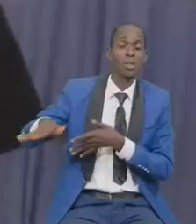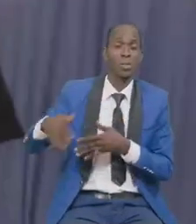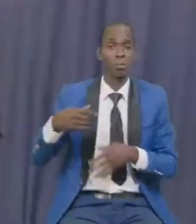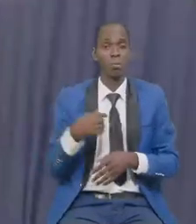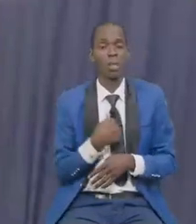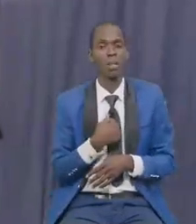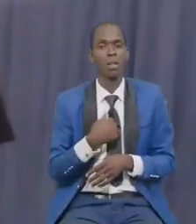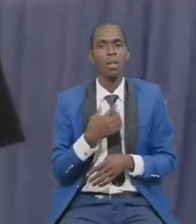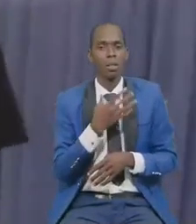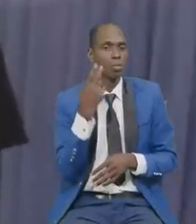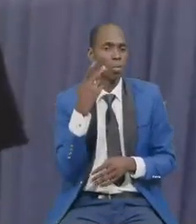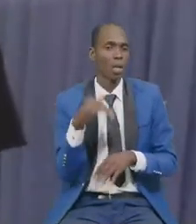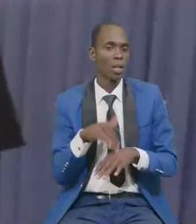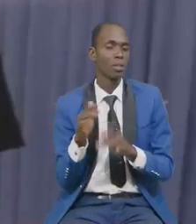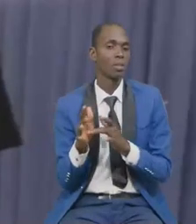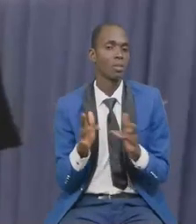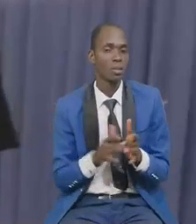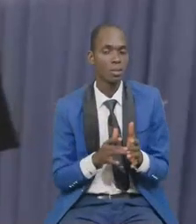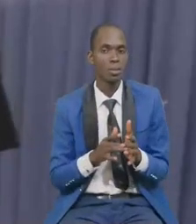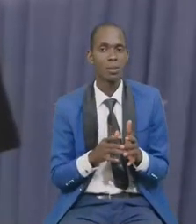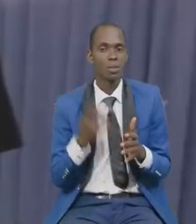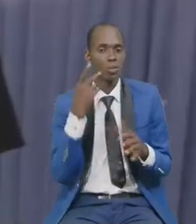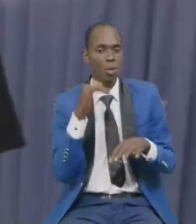Voyez Jésus, les clous dans sa main.